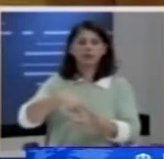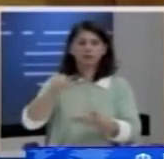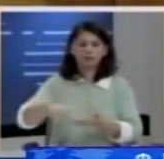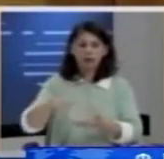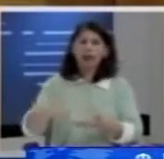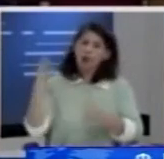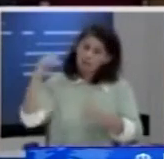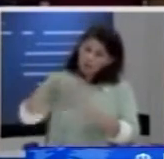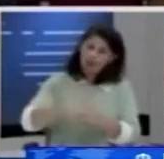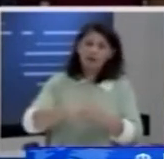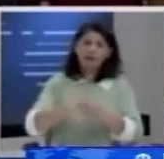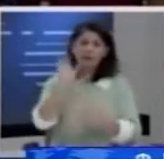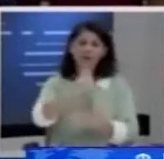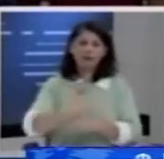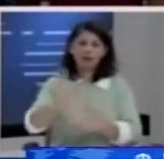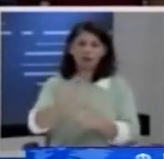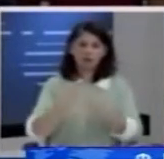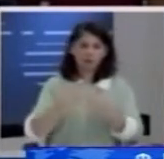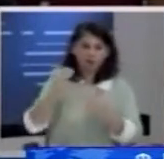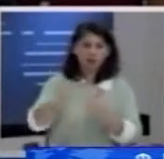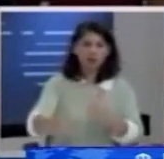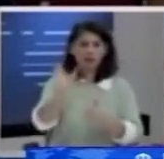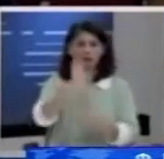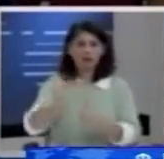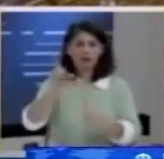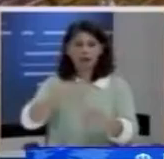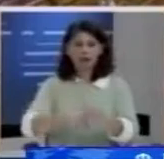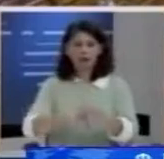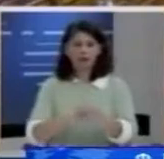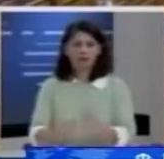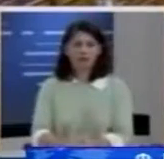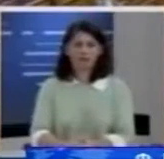συντεταγμένα εντός Ευρώπης στην πρώτη γραμμή της Ευρωπαϊκής Ένωσης.